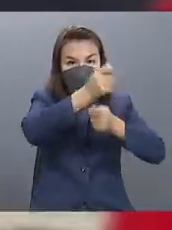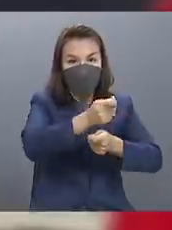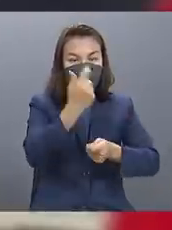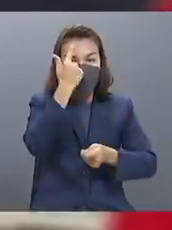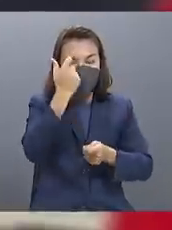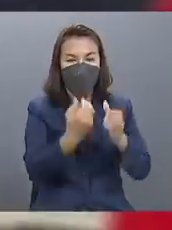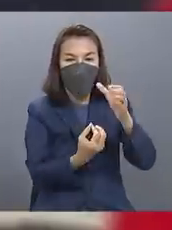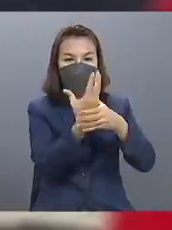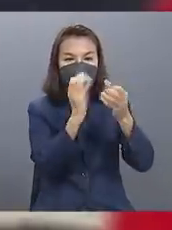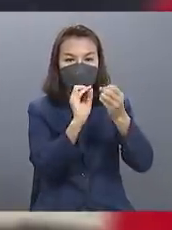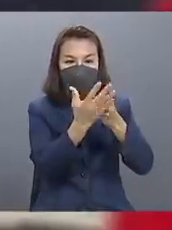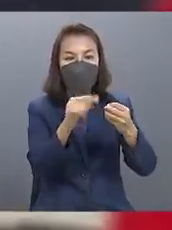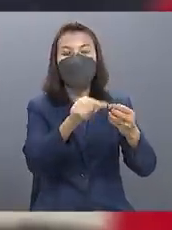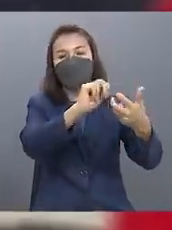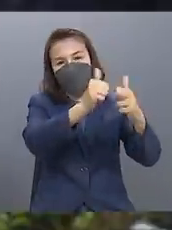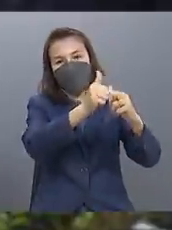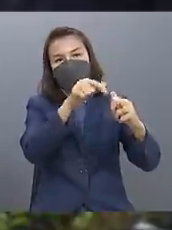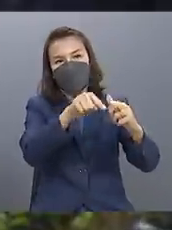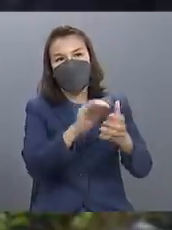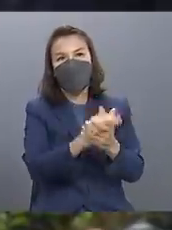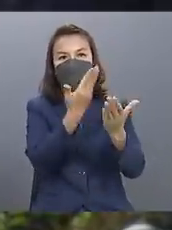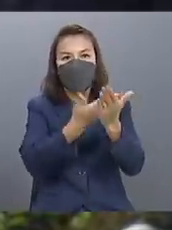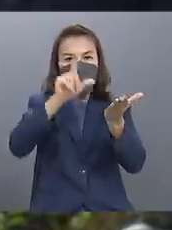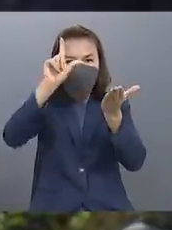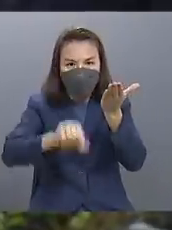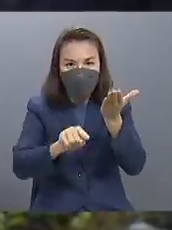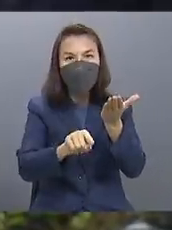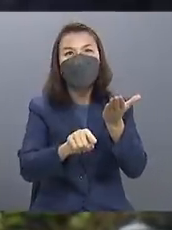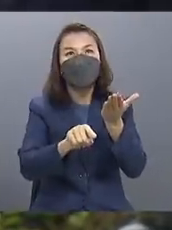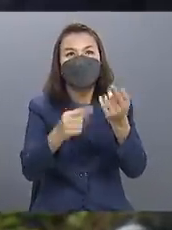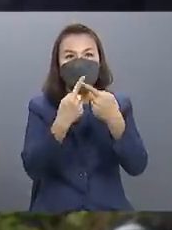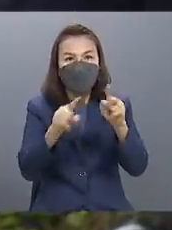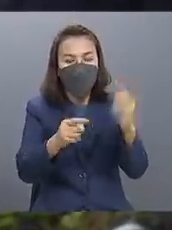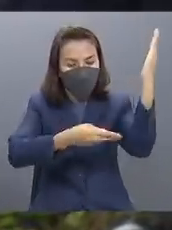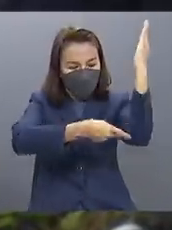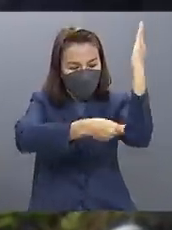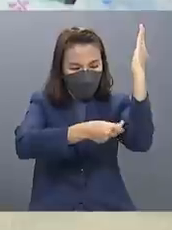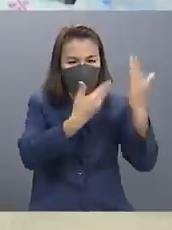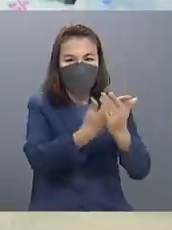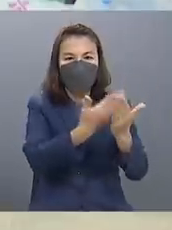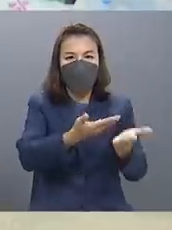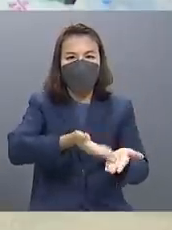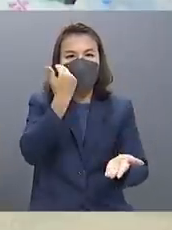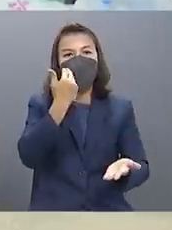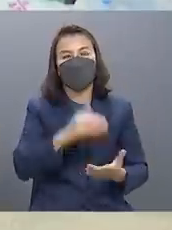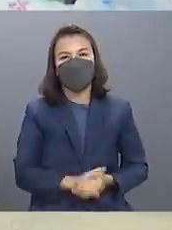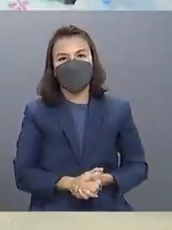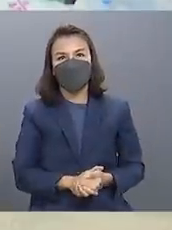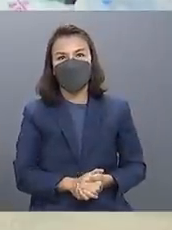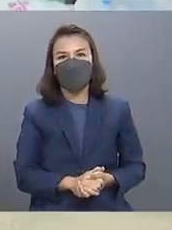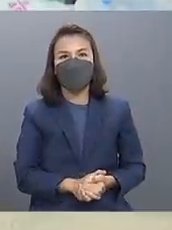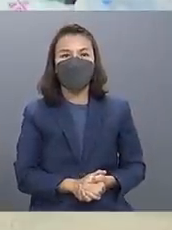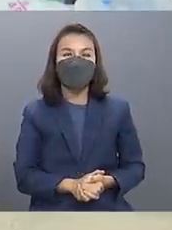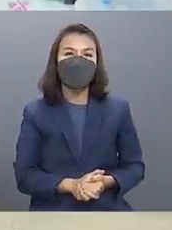นะครับแล้วก็มีการถูกลงกว่าทุกวันนะครับแต่ว่าราคาปุ๋ยกับแพงขึ้นนะครับถ้าไม่คุยกับน้าปิ่น